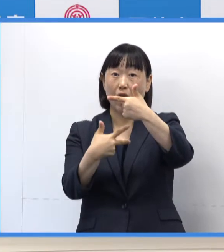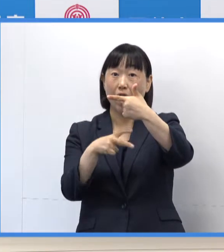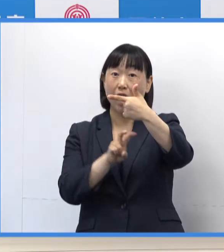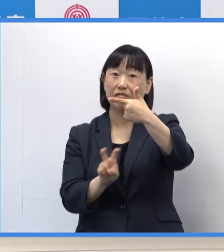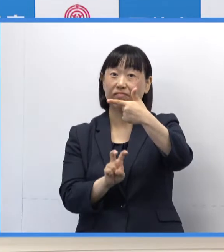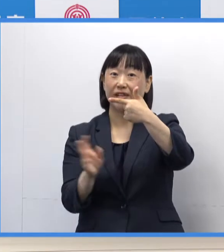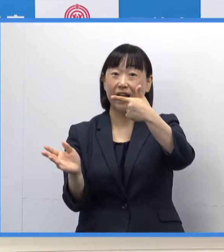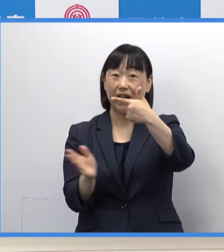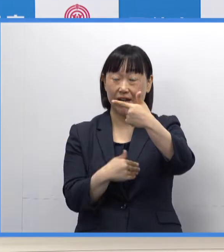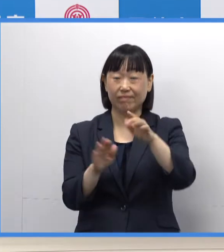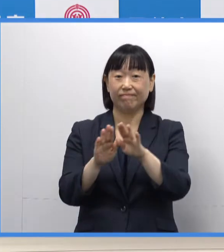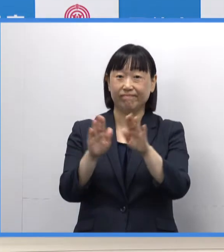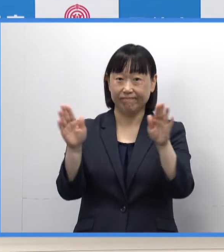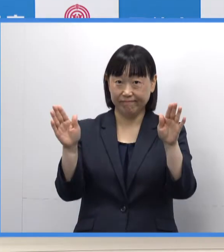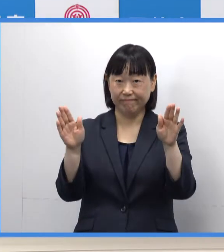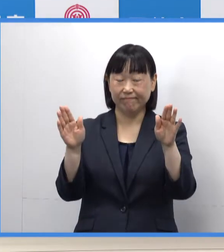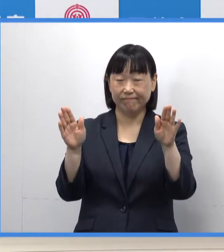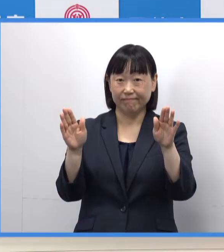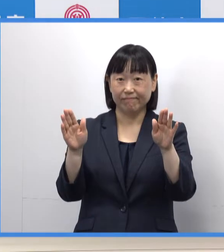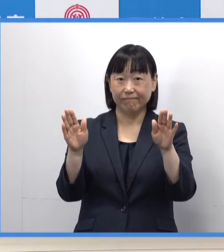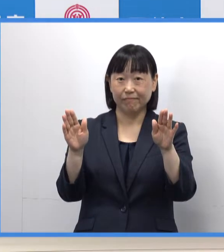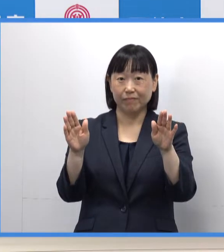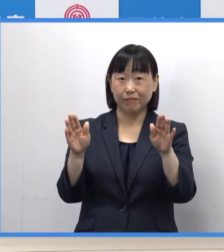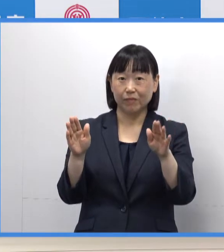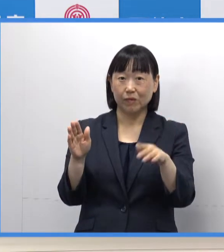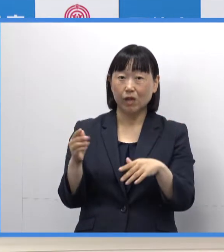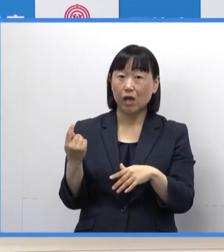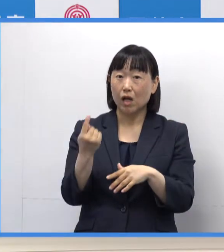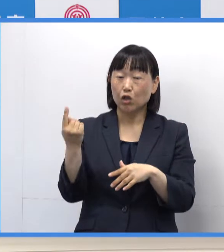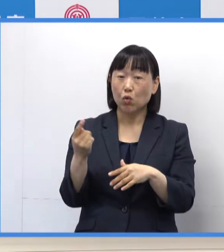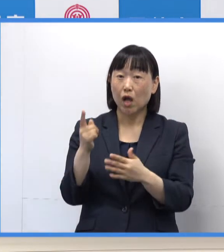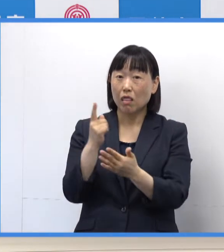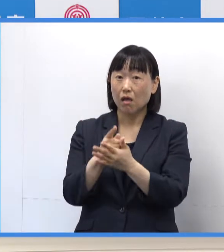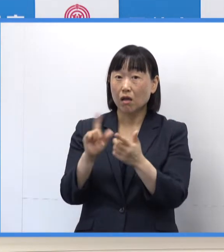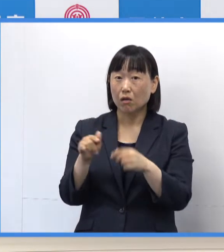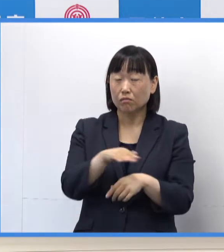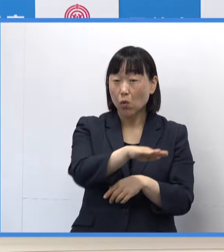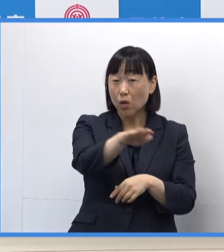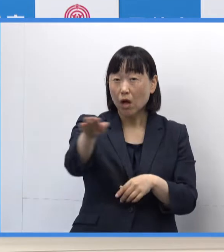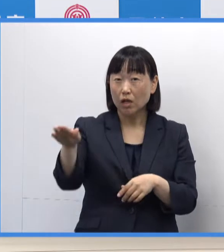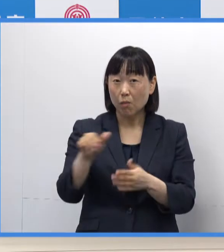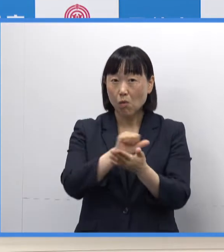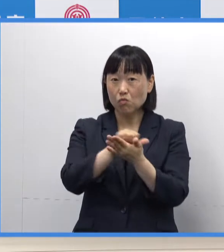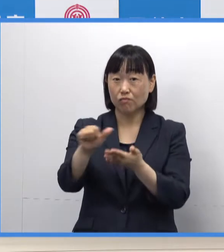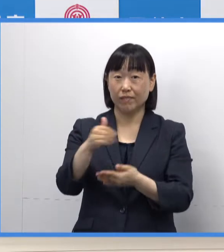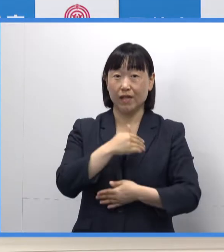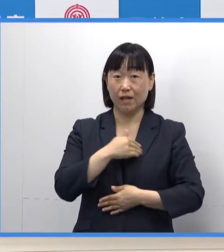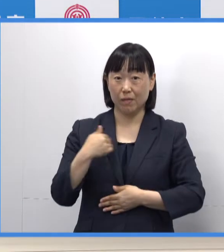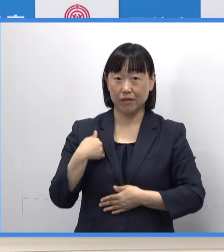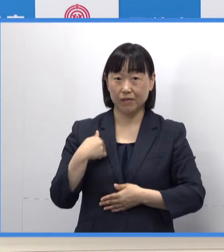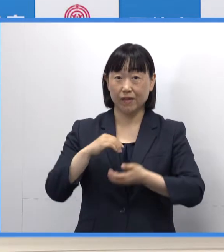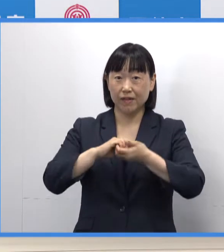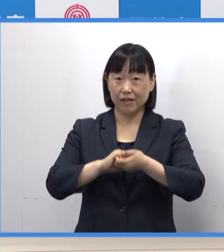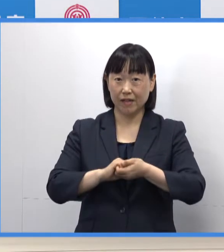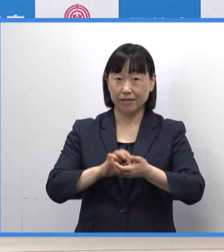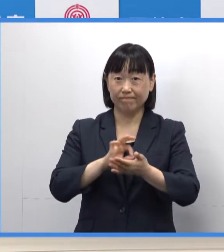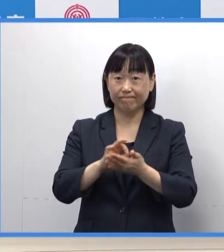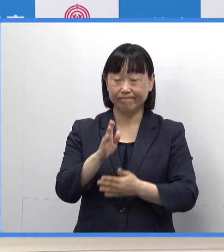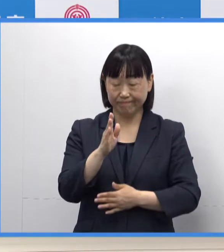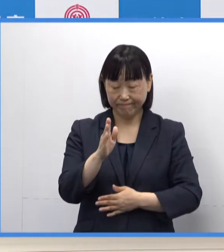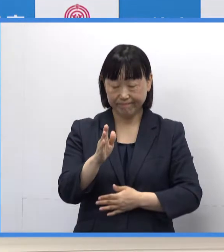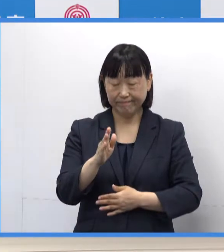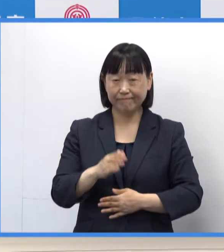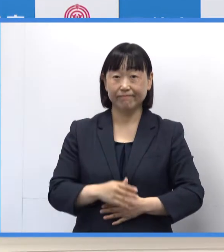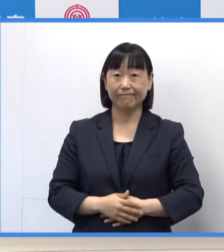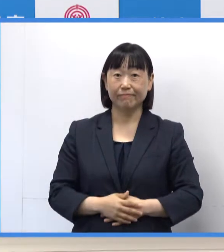に公開しました。一人親の方だけではなく、どなたでも登録いただけます。ぜひご活用ください